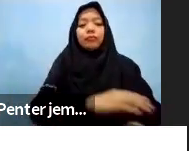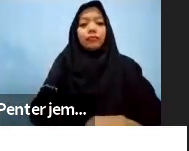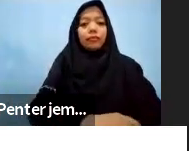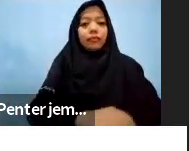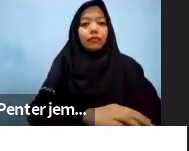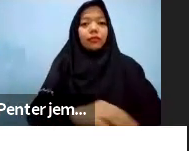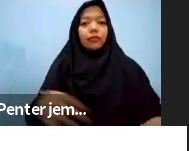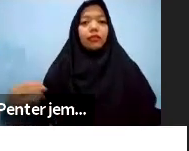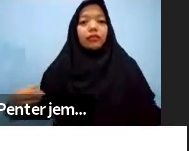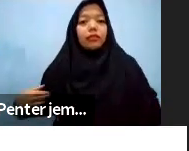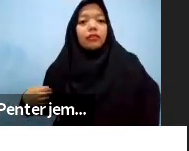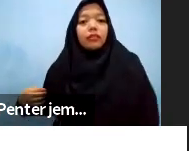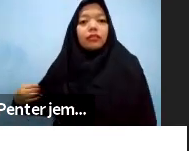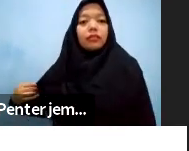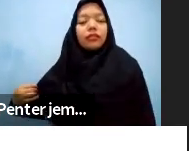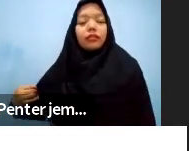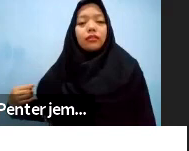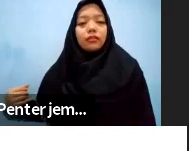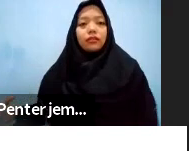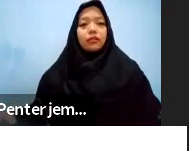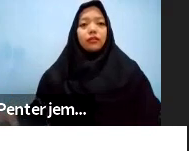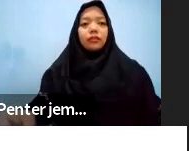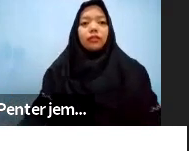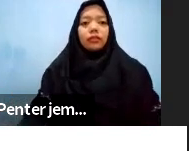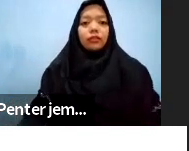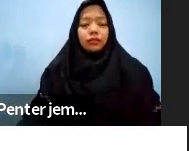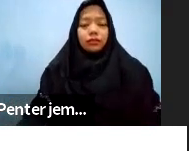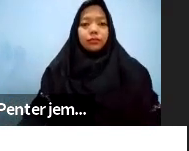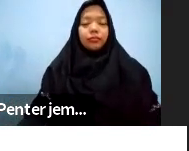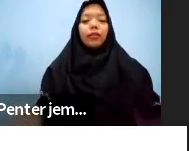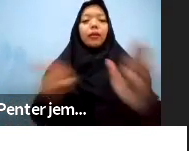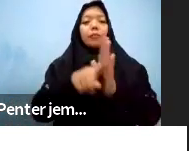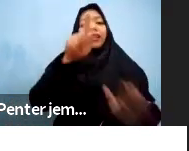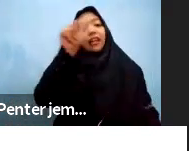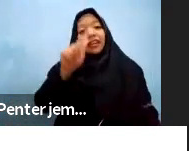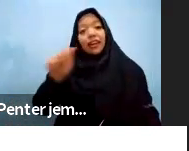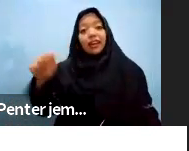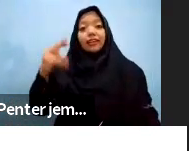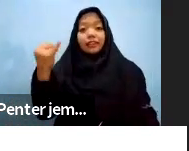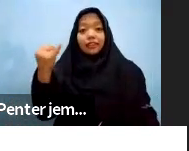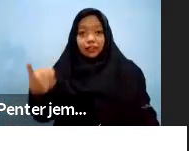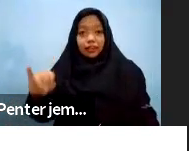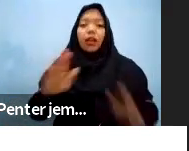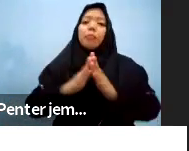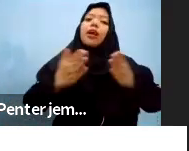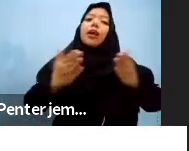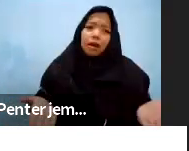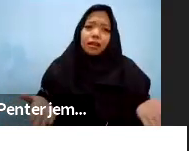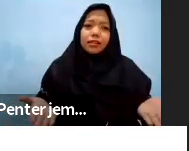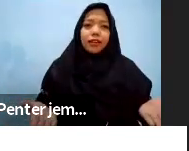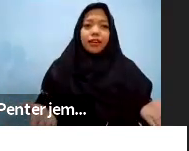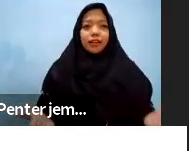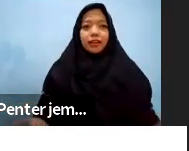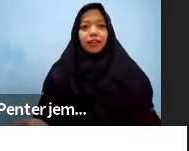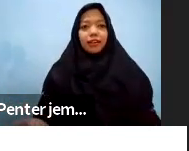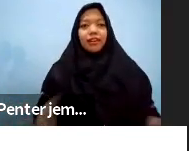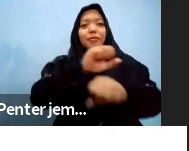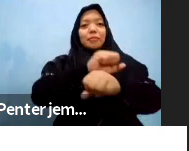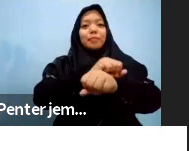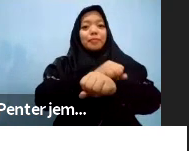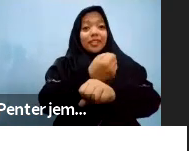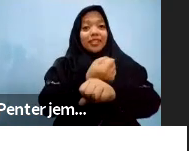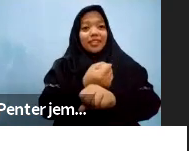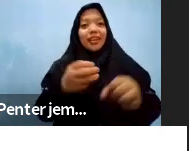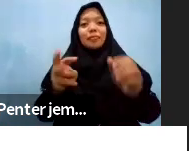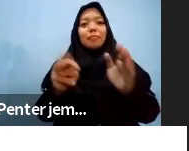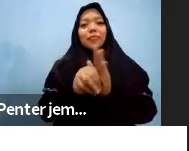musik objektif pertanyaannya Bagaimana sih saya bisa menikmati